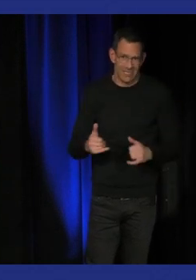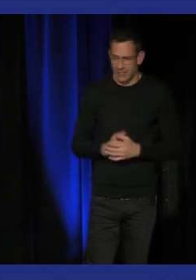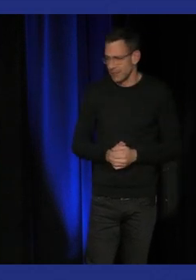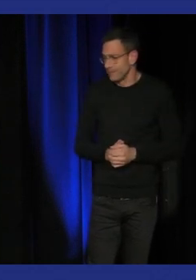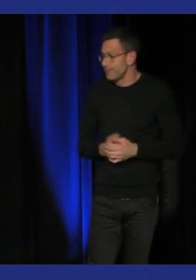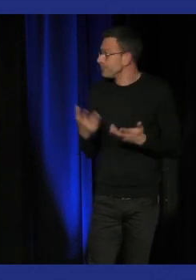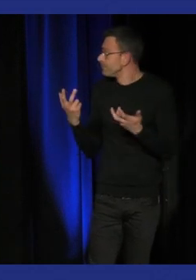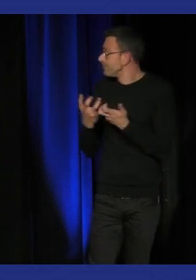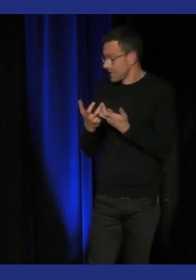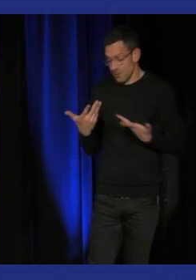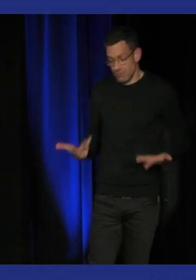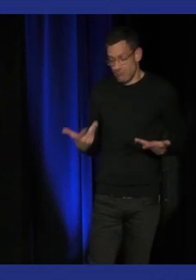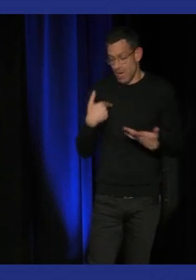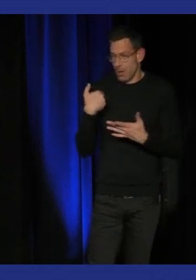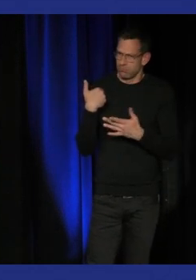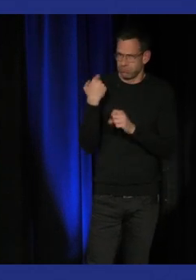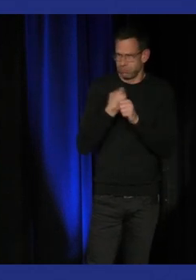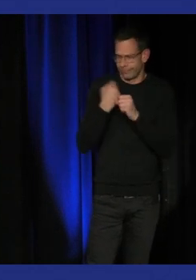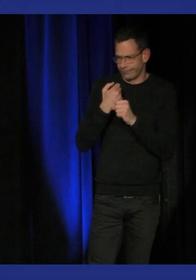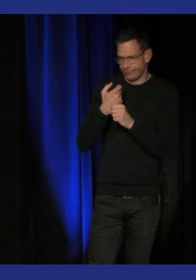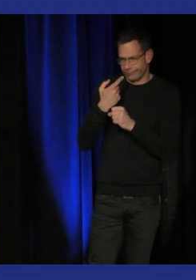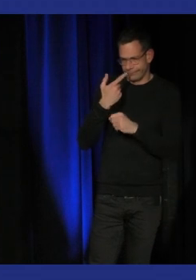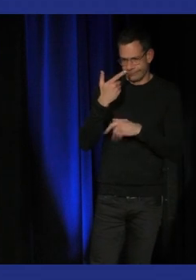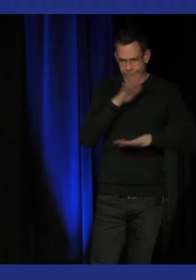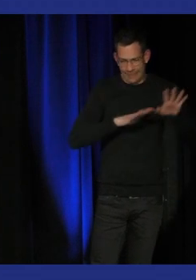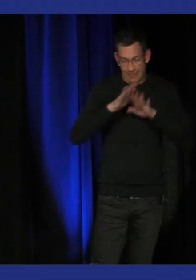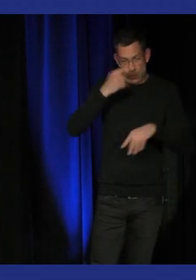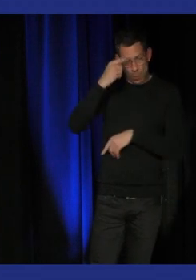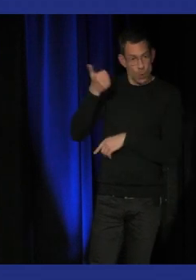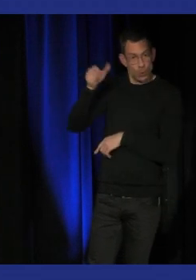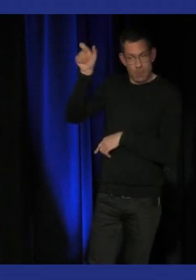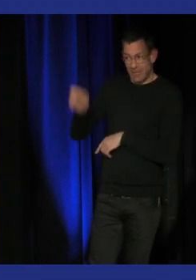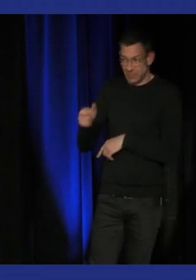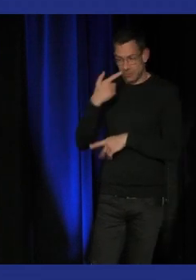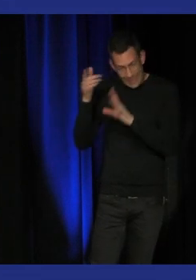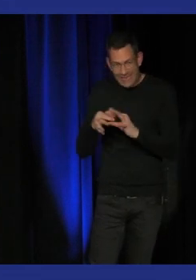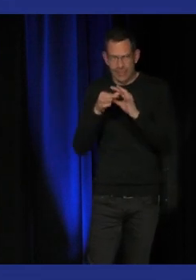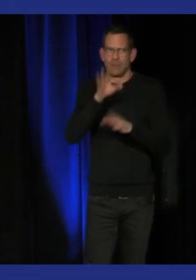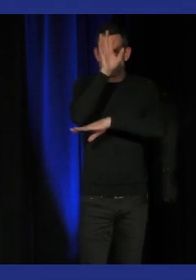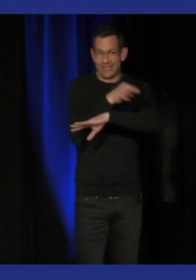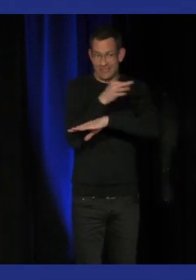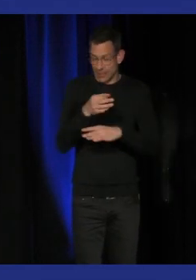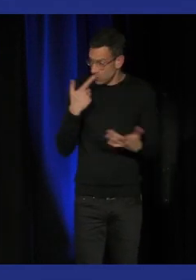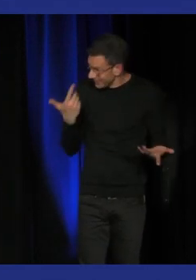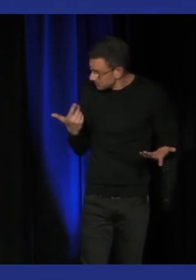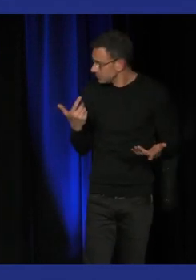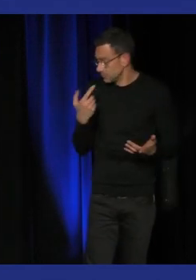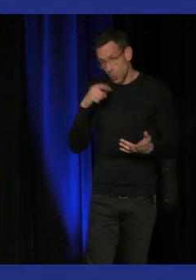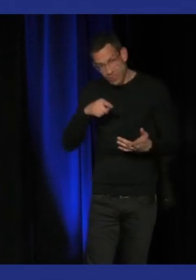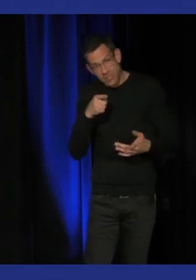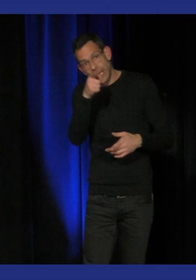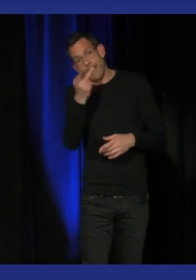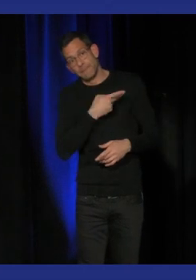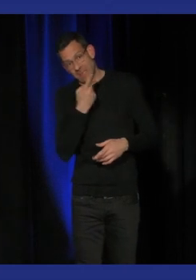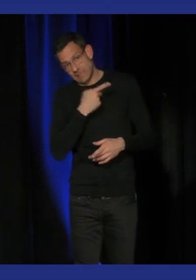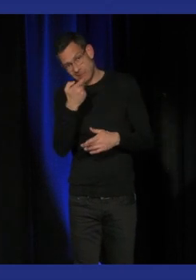travaille sur un aménagement pour une personne, et c'est notamment un aménagement du cadre bâti, et j'ai dû demander à la médecine une